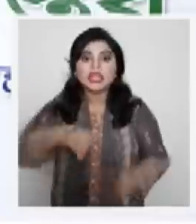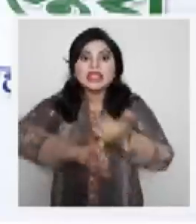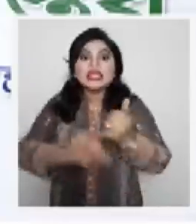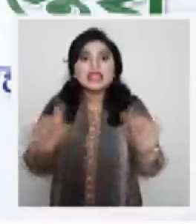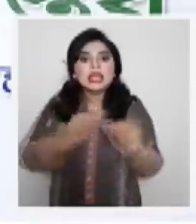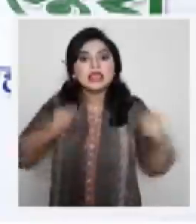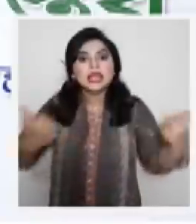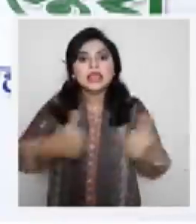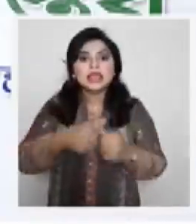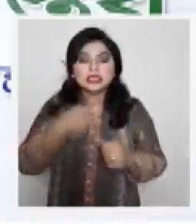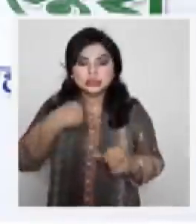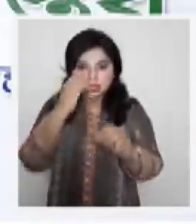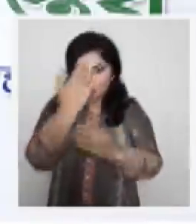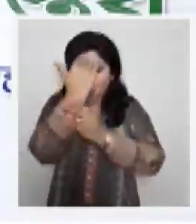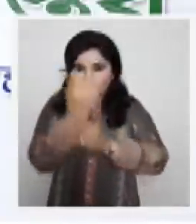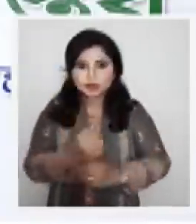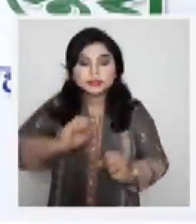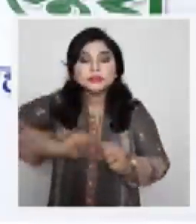7,19,906 জন।